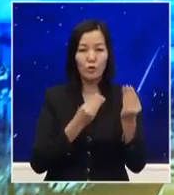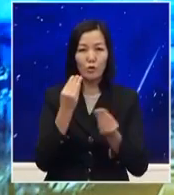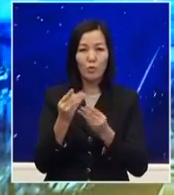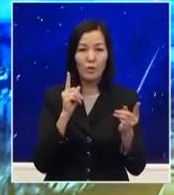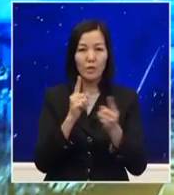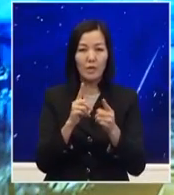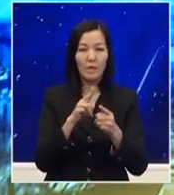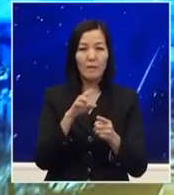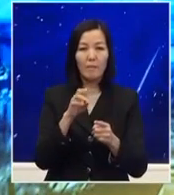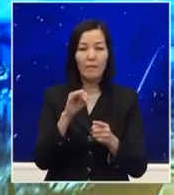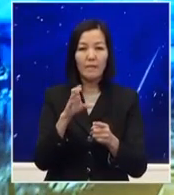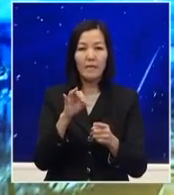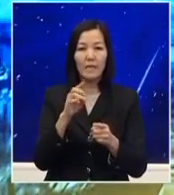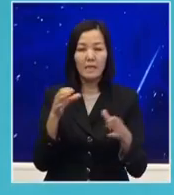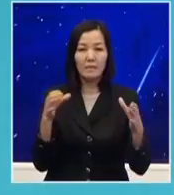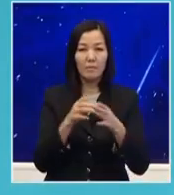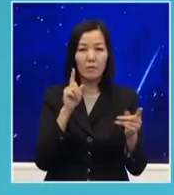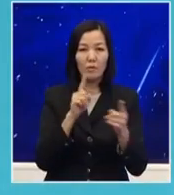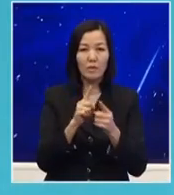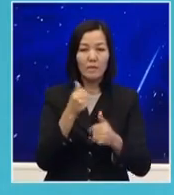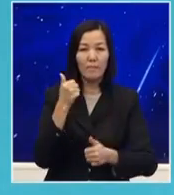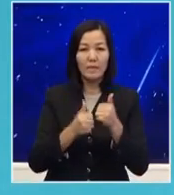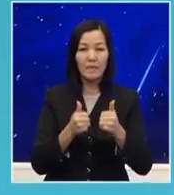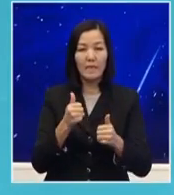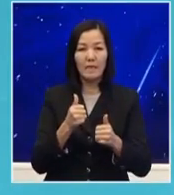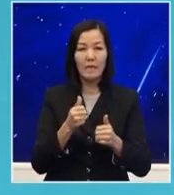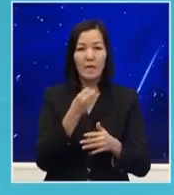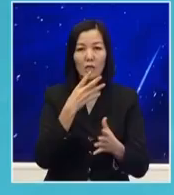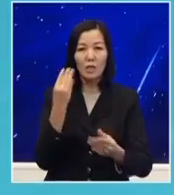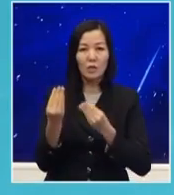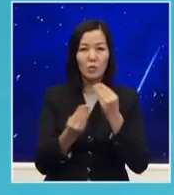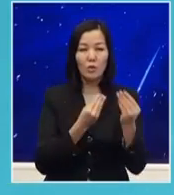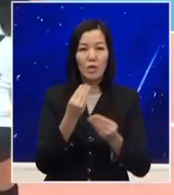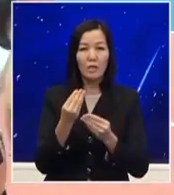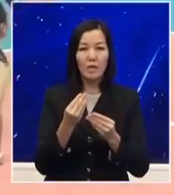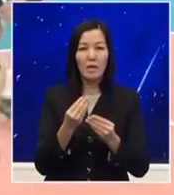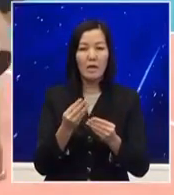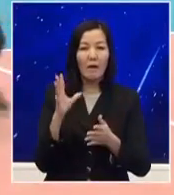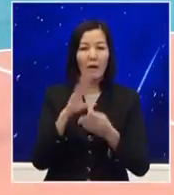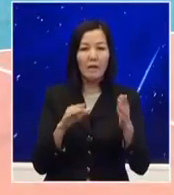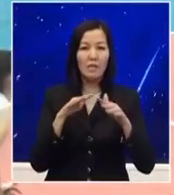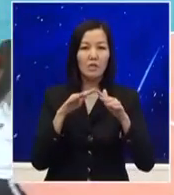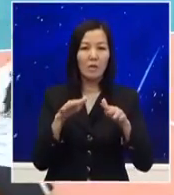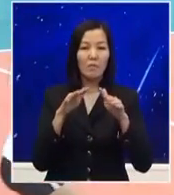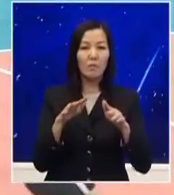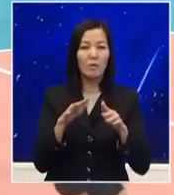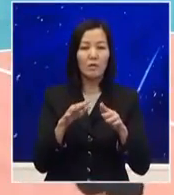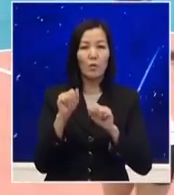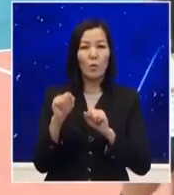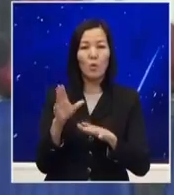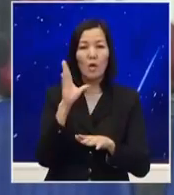кездесуін Павлодардың Ертісімен өткізді. Бұл бәсекеде жерлестеріміз жақсы ойнады. Өткір шабуылдар жасап, сауатты